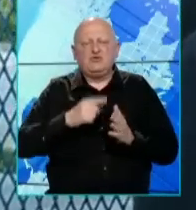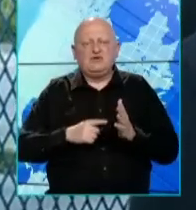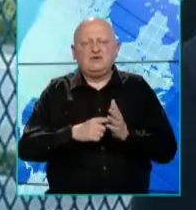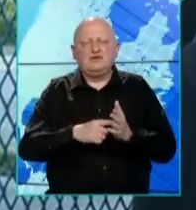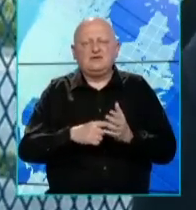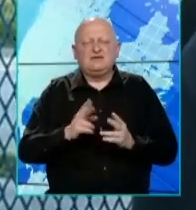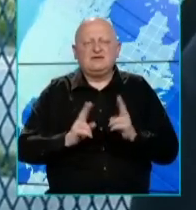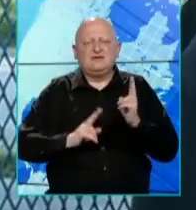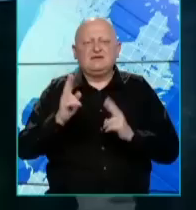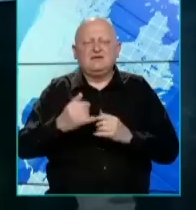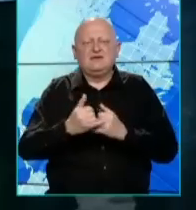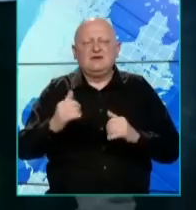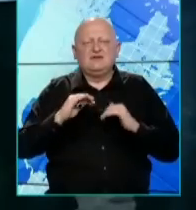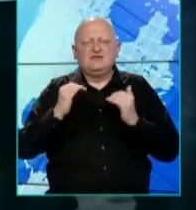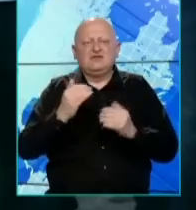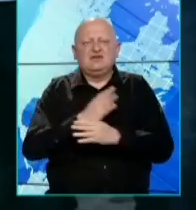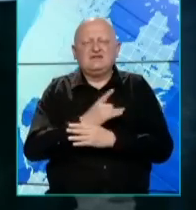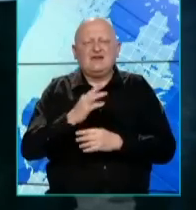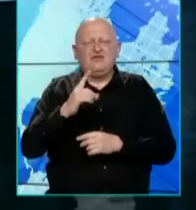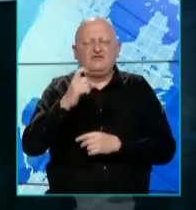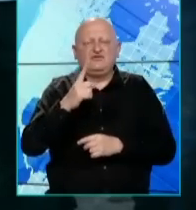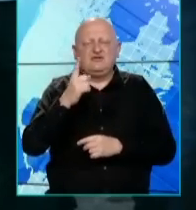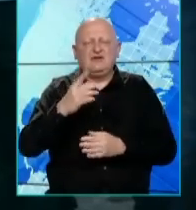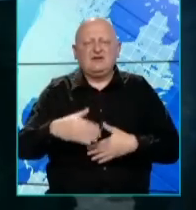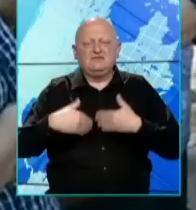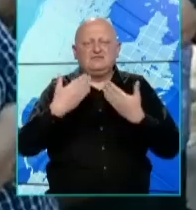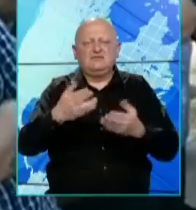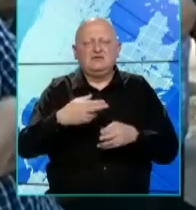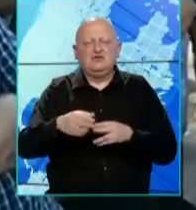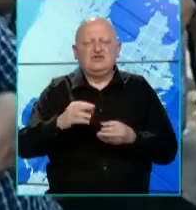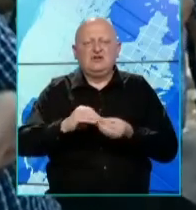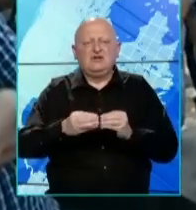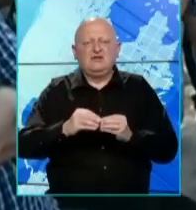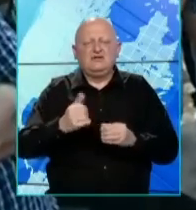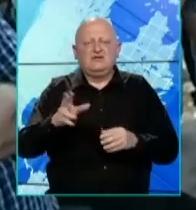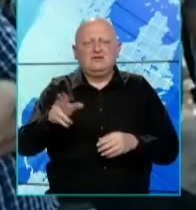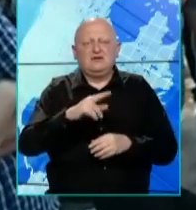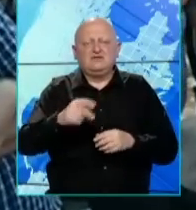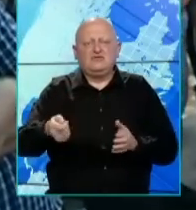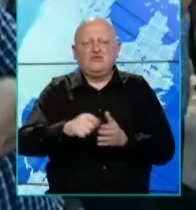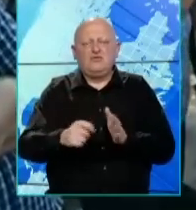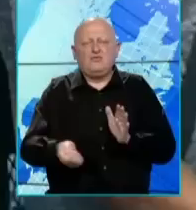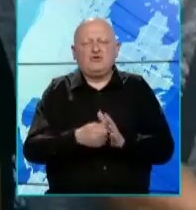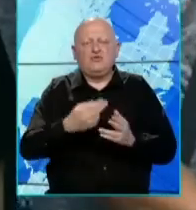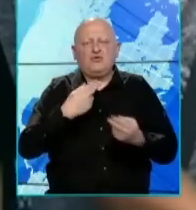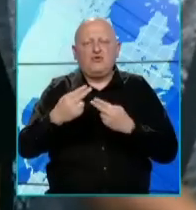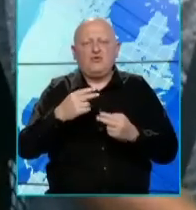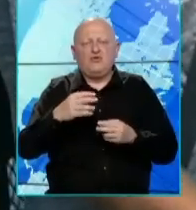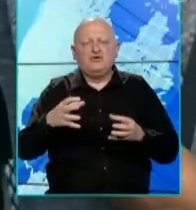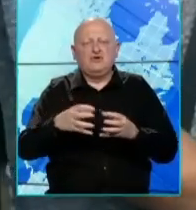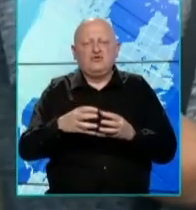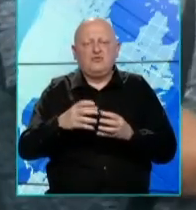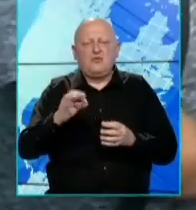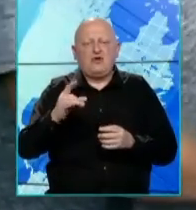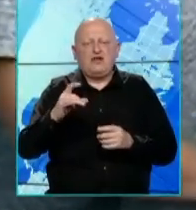zakazana tematska sjednica Gradskog vijeća Zavidovići, a jedan od prijedloga za rješenje problema je raskid kupoprodajnog ugovora sa Ortačkom